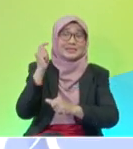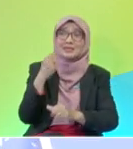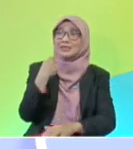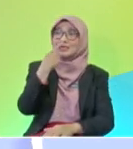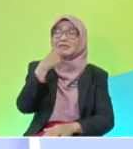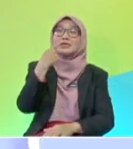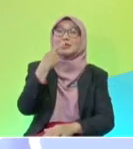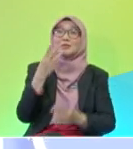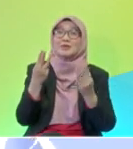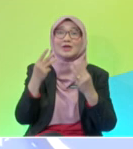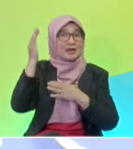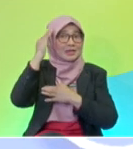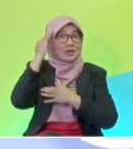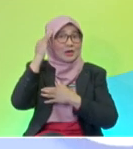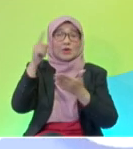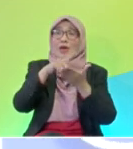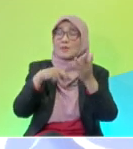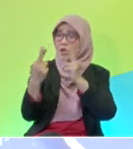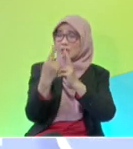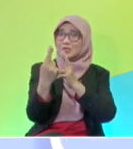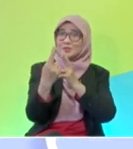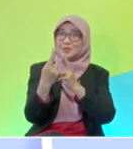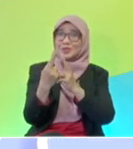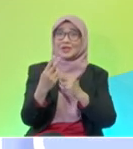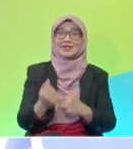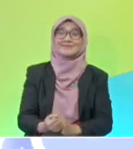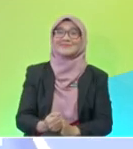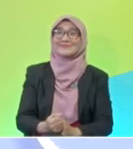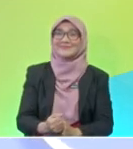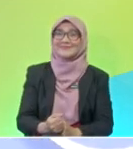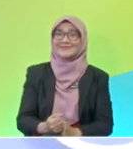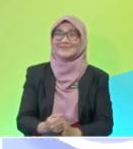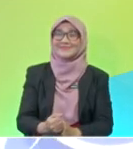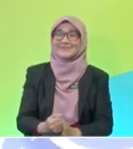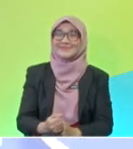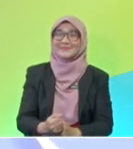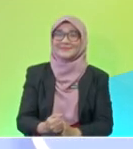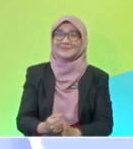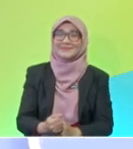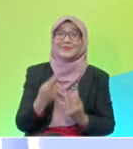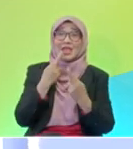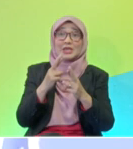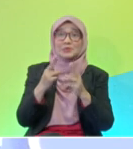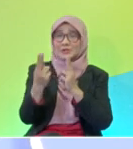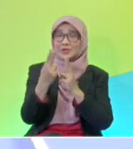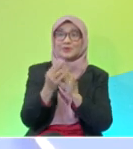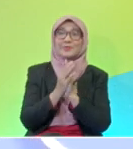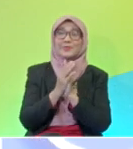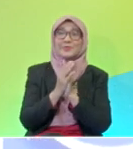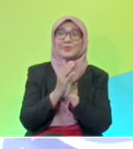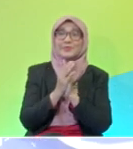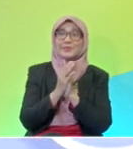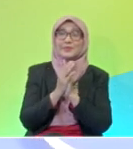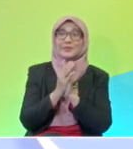rasa-rasa tahu apakah respons ataupun mahu mencuba memberikan respons terhadap ayat suruhan tadi bolehk Mira kita minta seorang